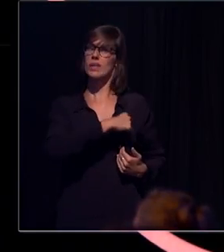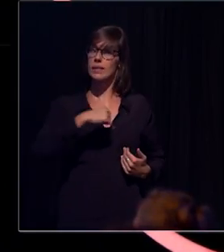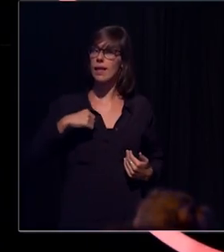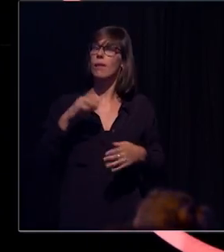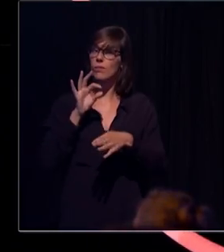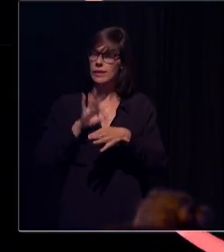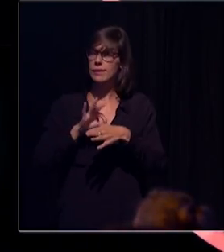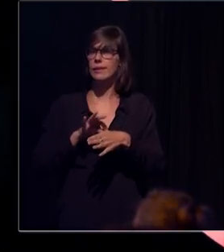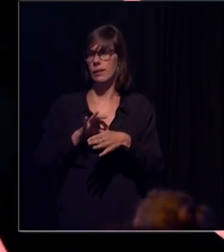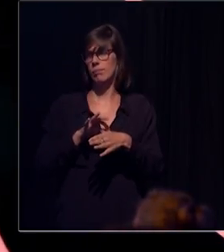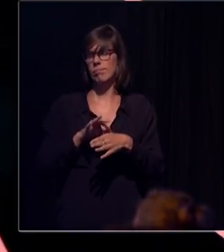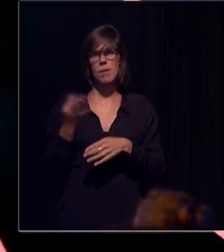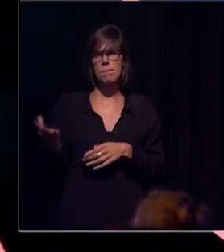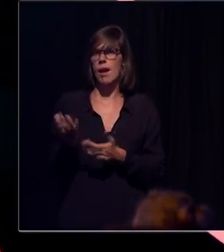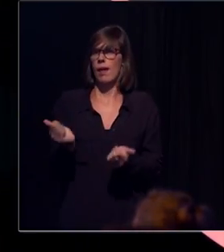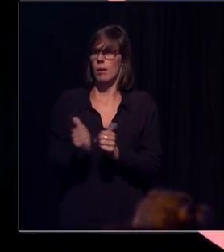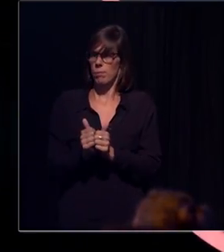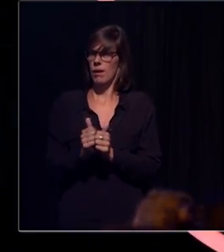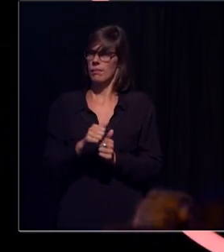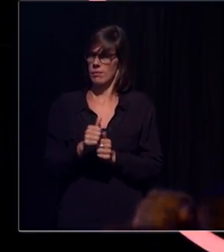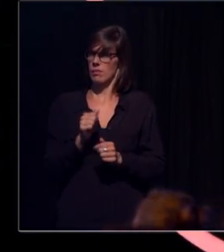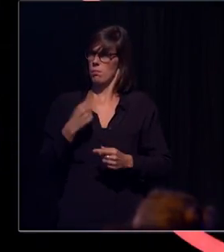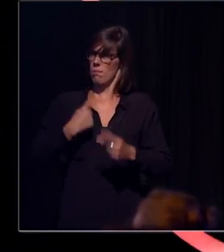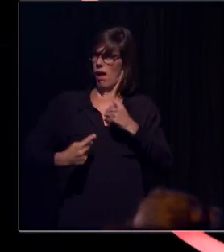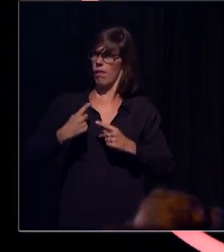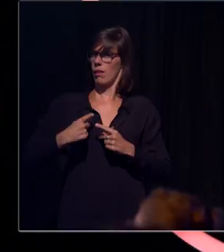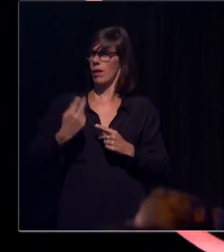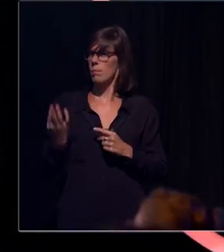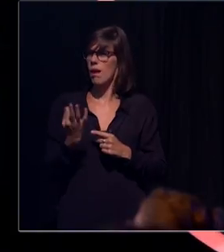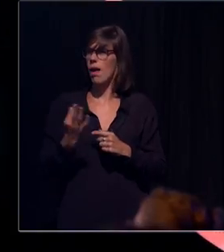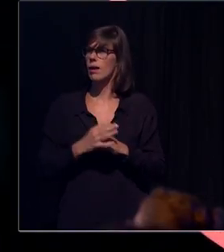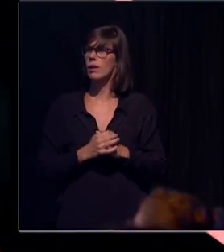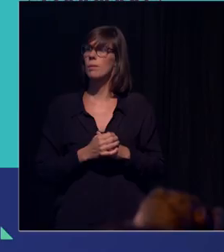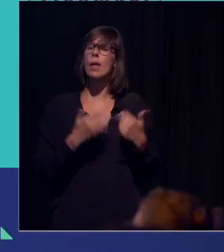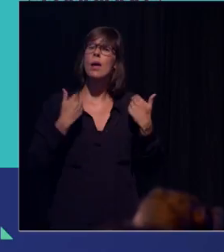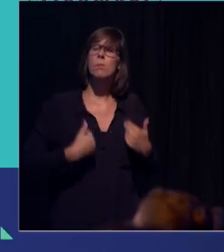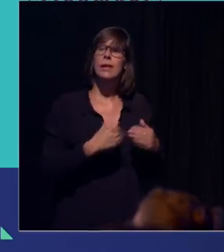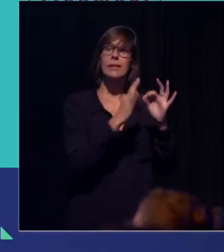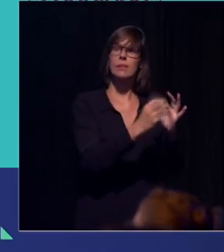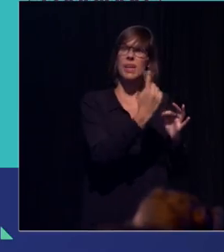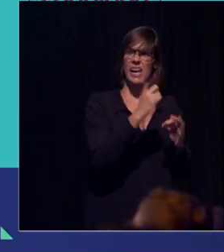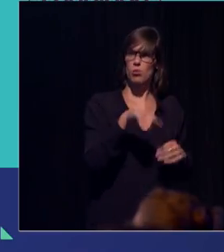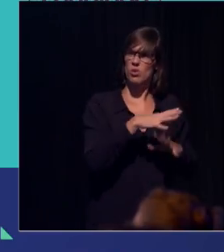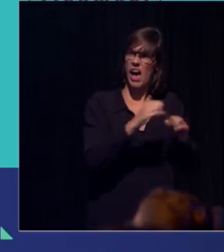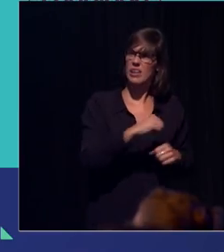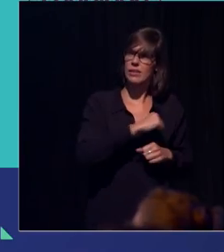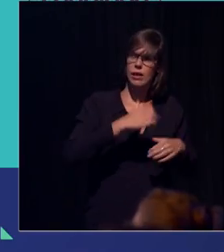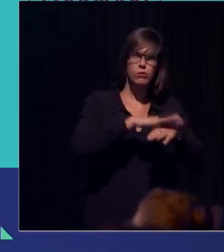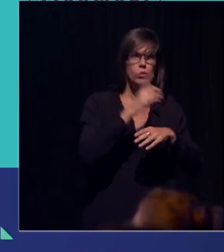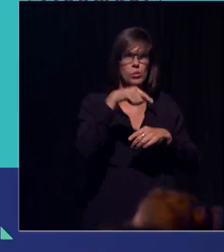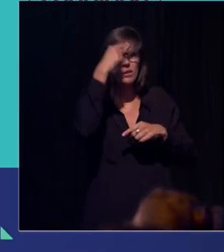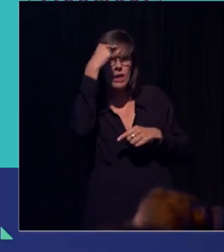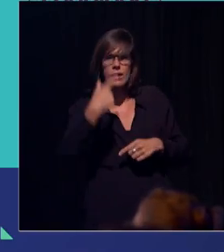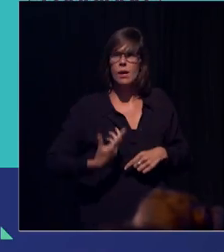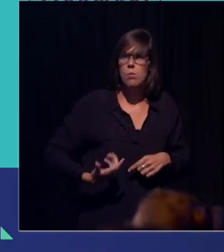een essentiële partner is in zijn behandeling. U hebt gehoord, die mensen met type 1 moeten alles doen. Zij moeten nadenken, zij